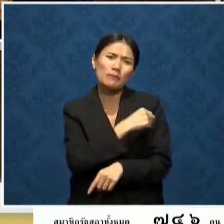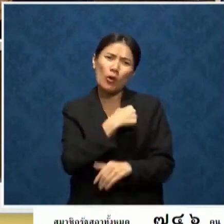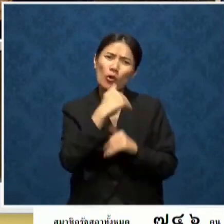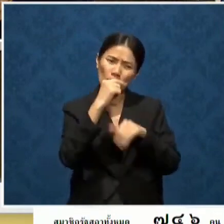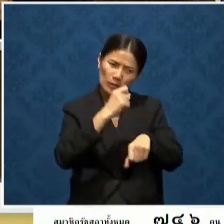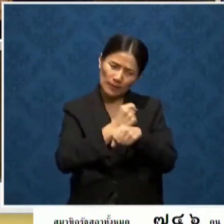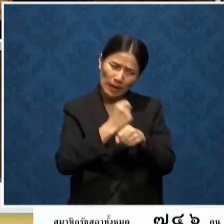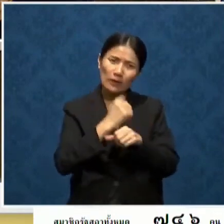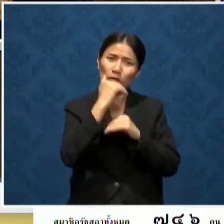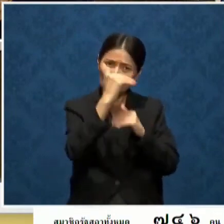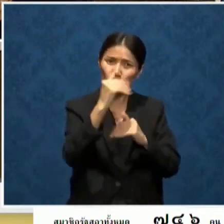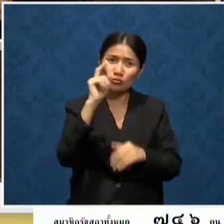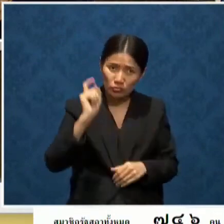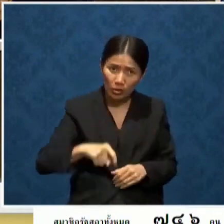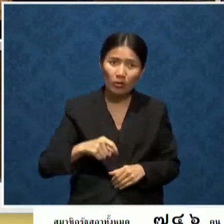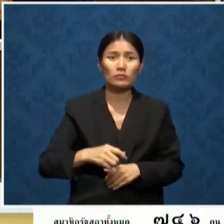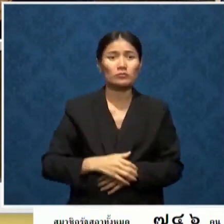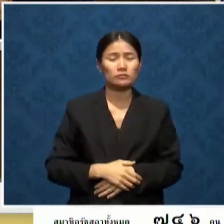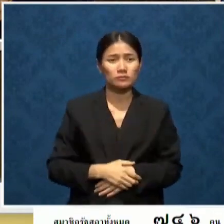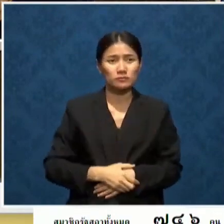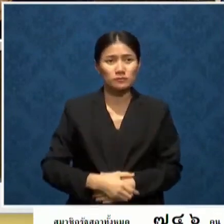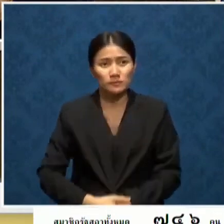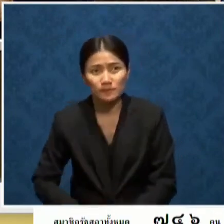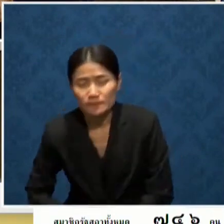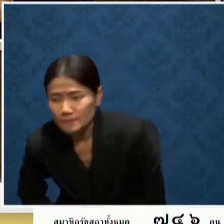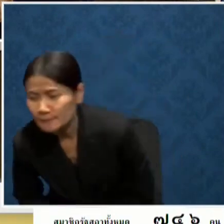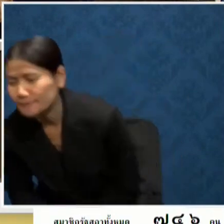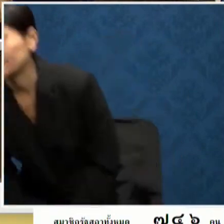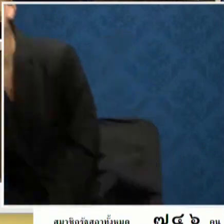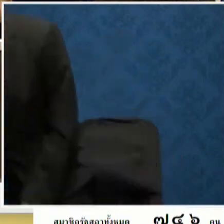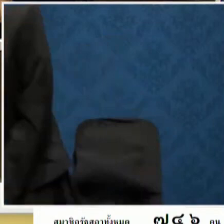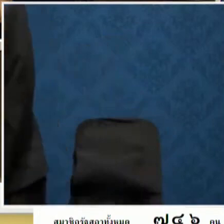ปุลากรในกอนอททตทำงานเกินมาตรฐาน